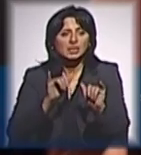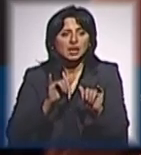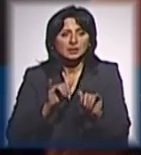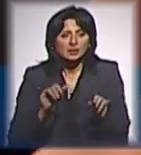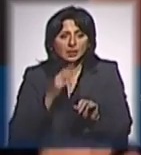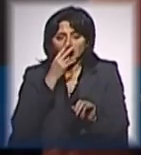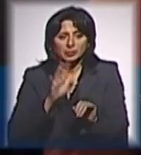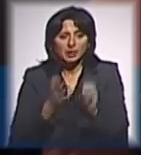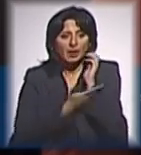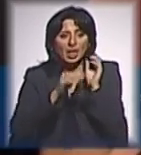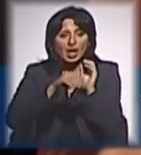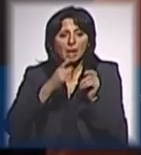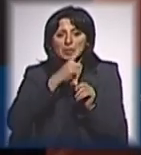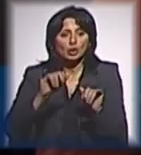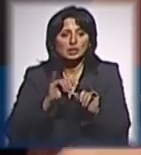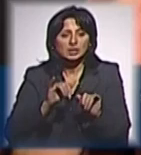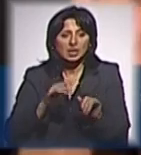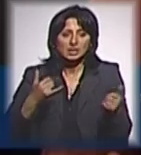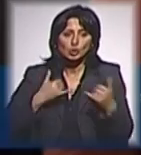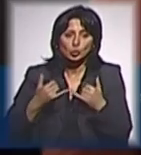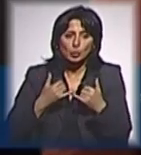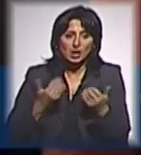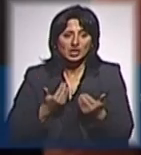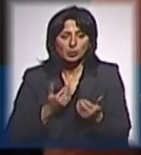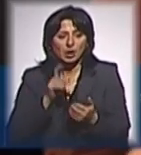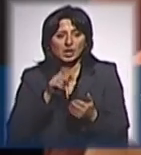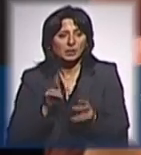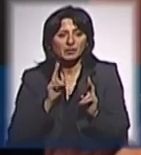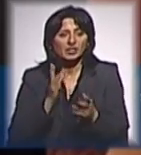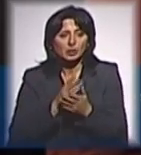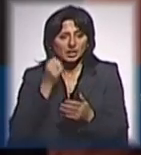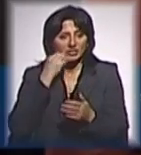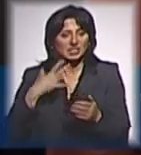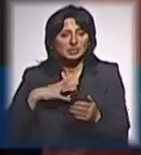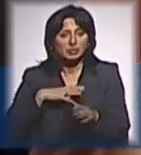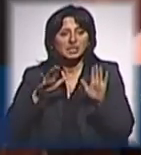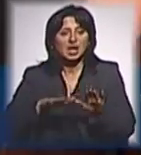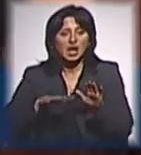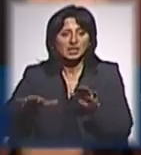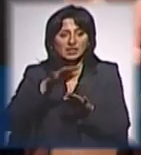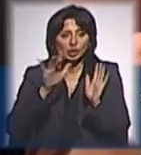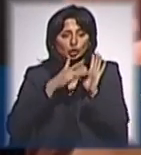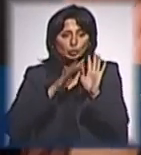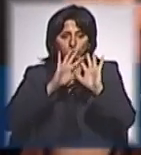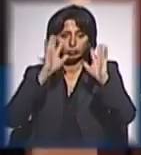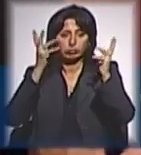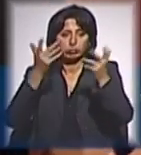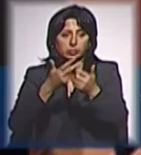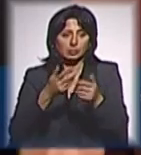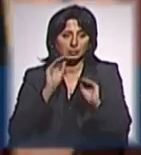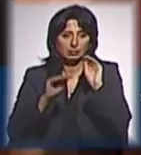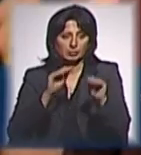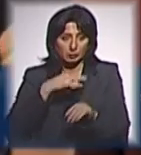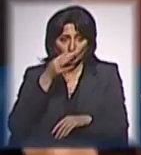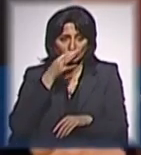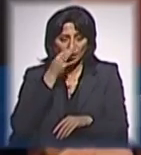გაუგებარია, არ შეიძლება თბილისელი იყო თუ თბილისი სტუმარი იყო თუ თბილისში ეხლა ცხოვრები ადამიანი იყო და ძველი თბილისის ადგილას შუშებში ჩასმული ვიტრაჟები